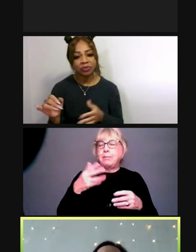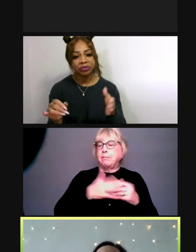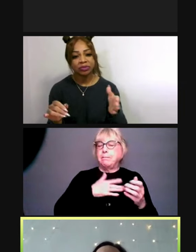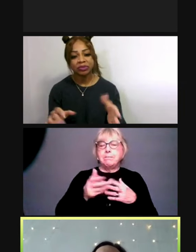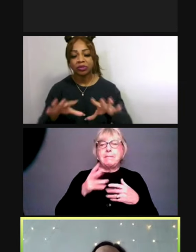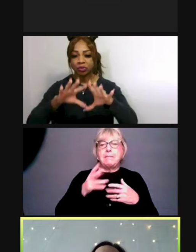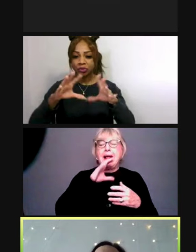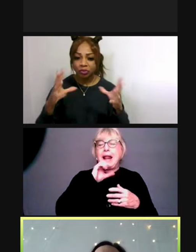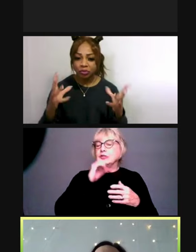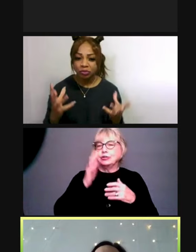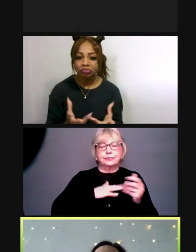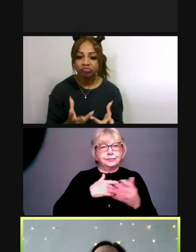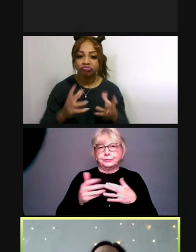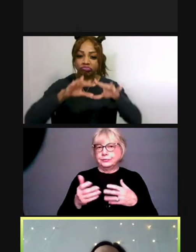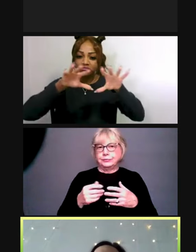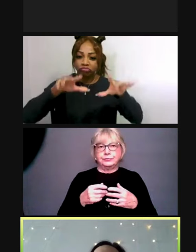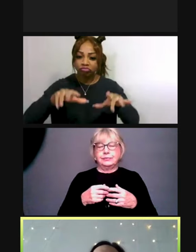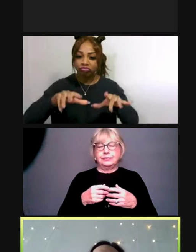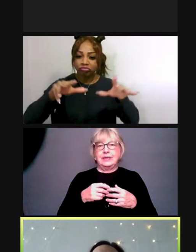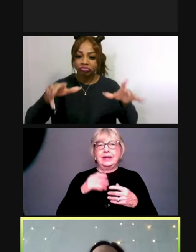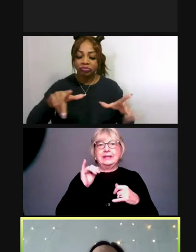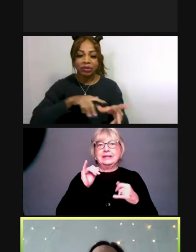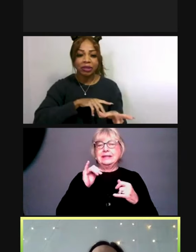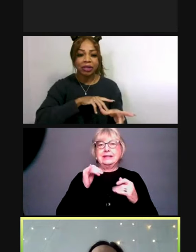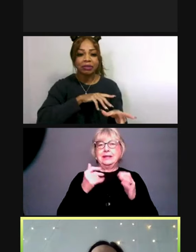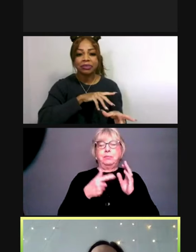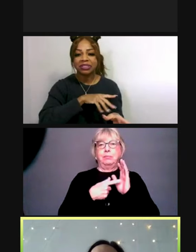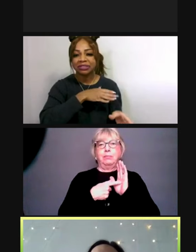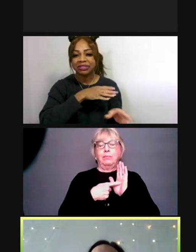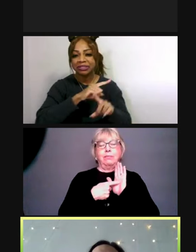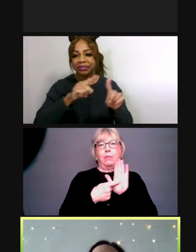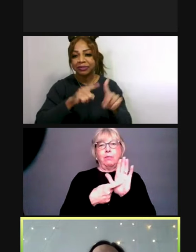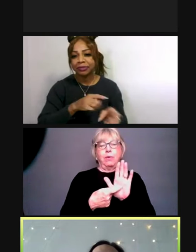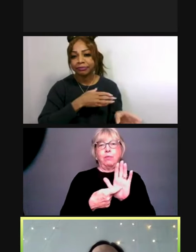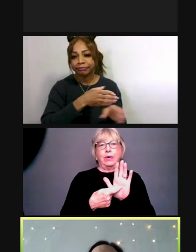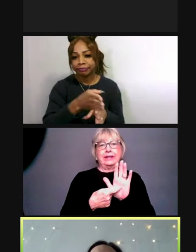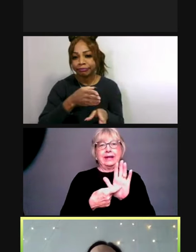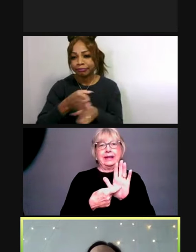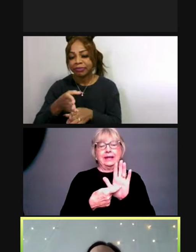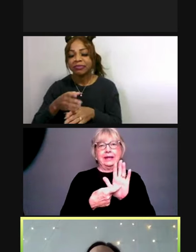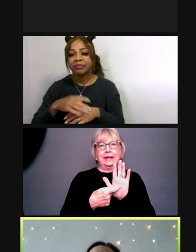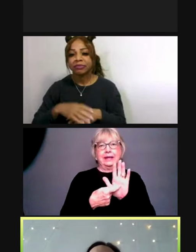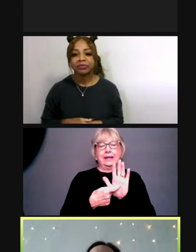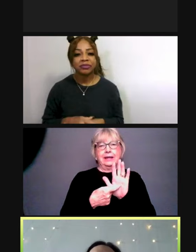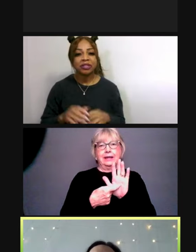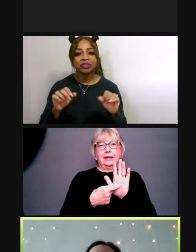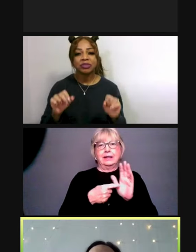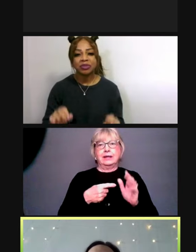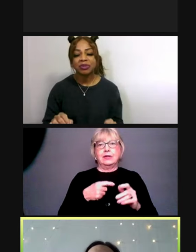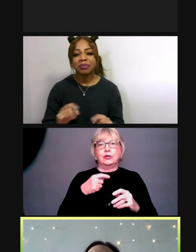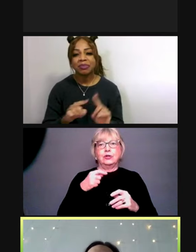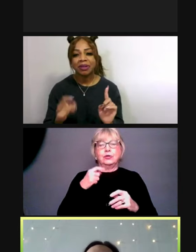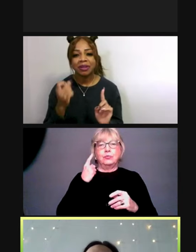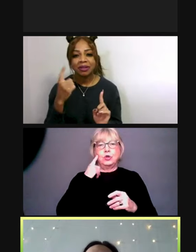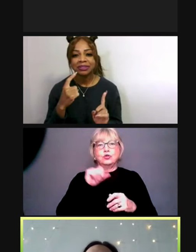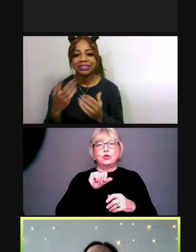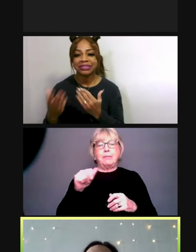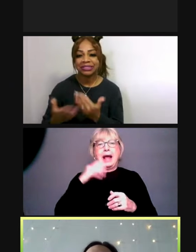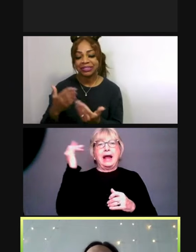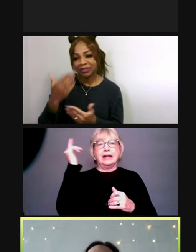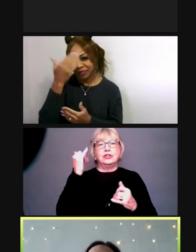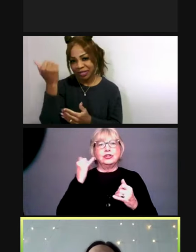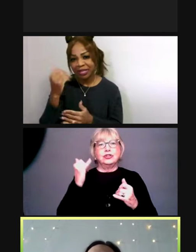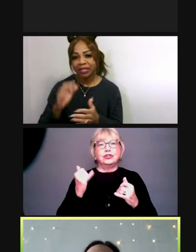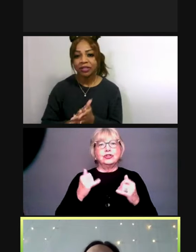Et sa diffusion mondiale et sa portée dans un certain nombre de disciplines autres que l'architecture font cependant oublier